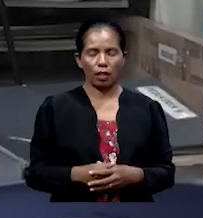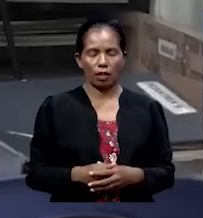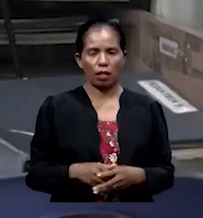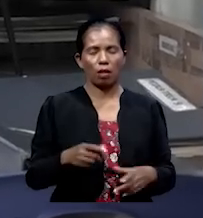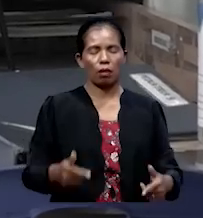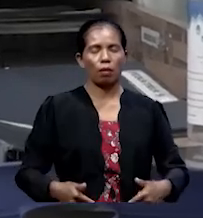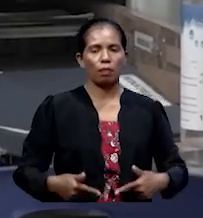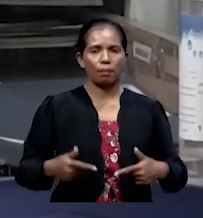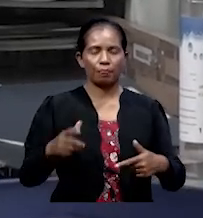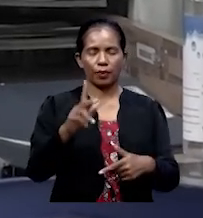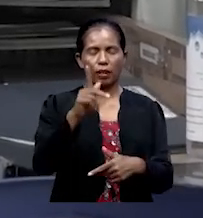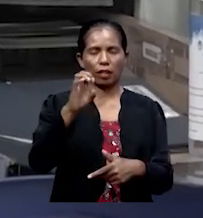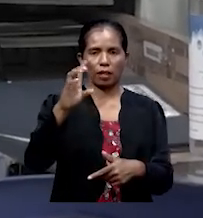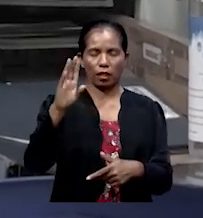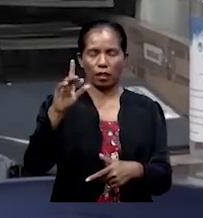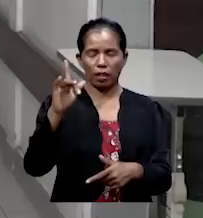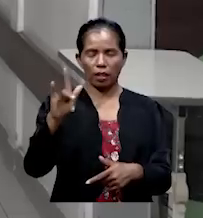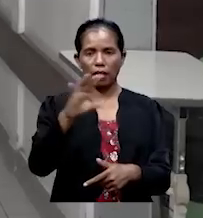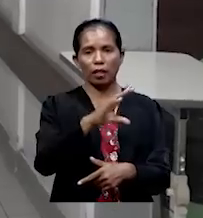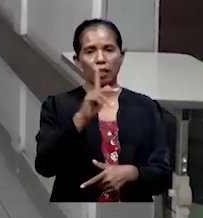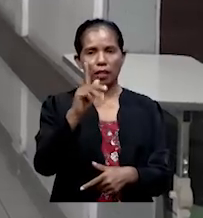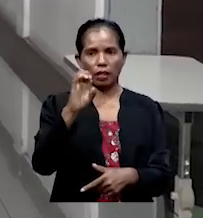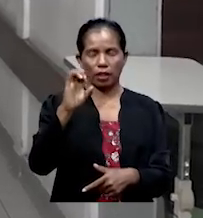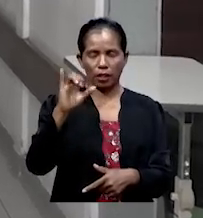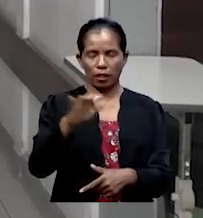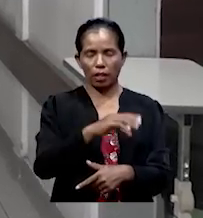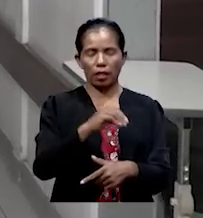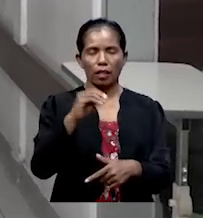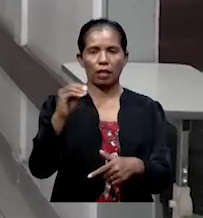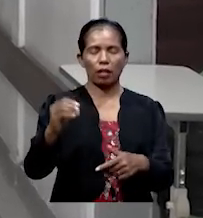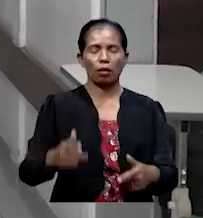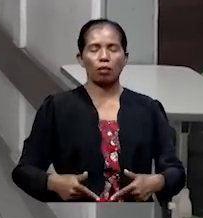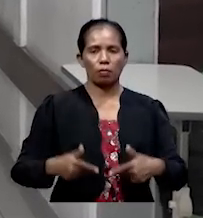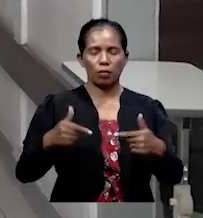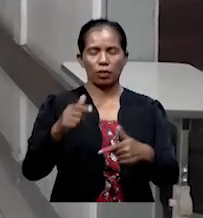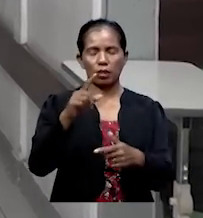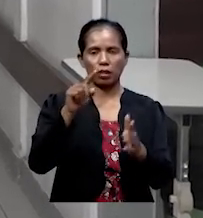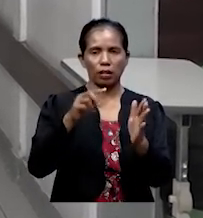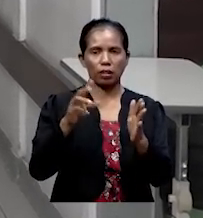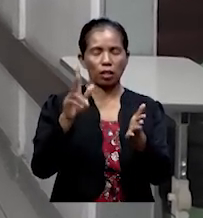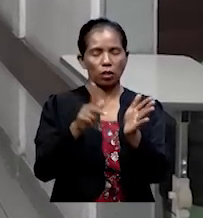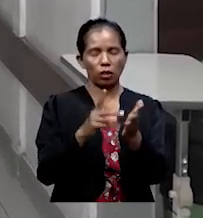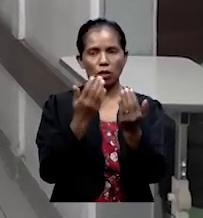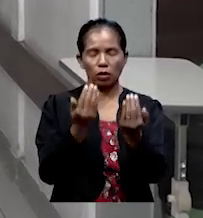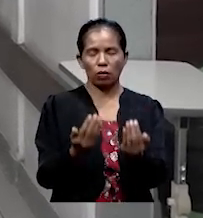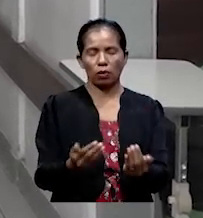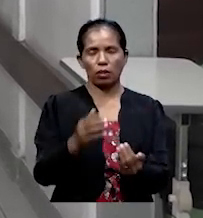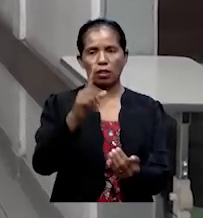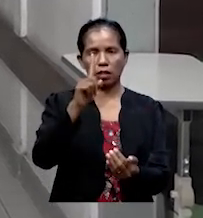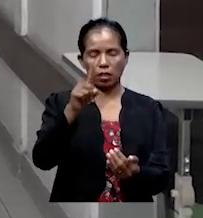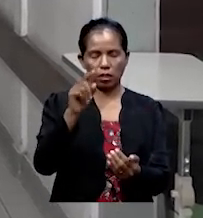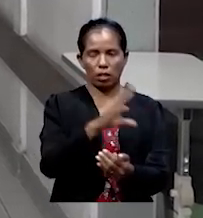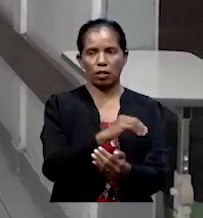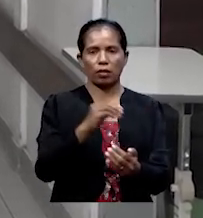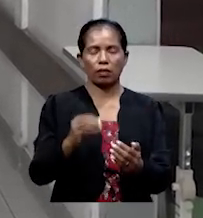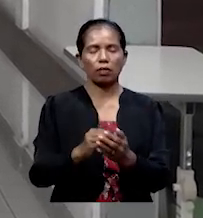o kilograma 0.100 resin hitu no kenzerson kilograma ida pontu ruanul resin rua. Ke baru